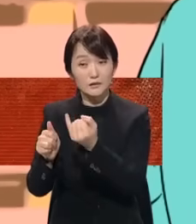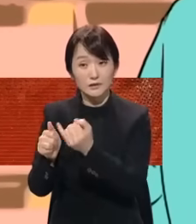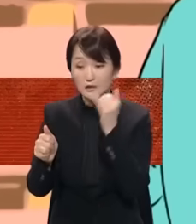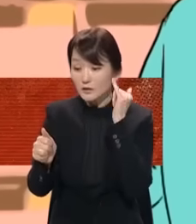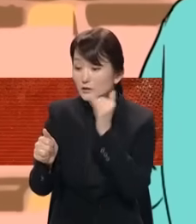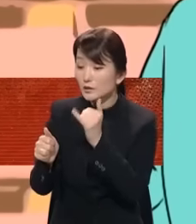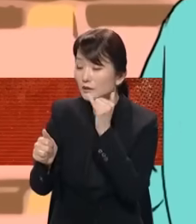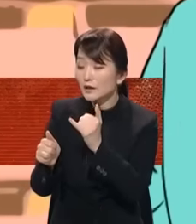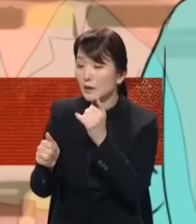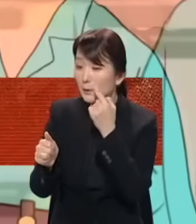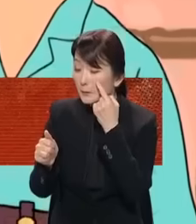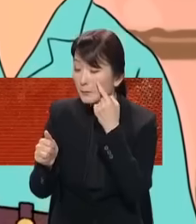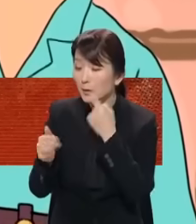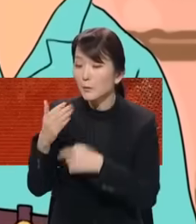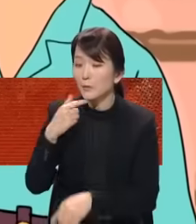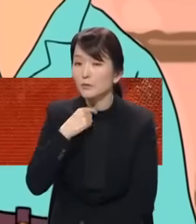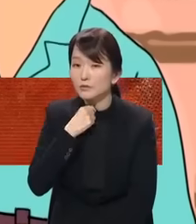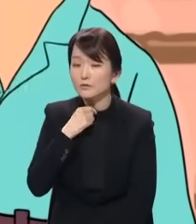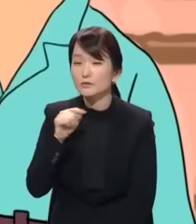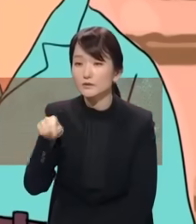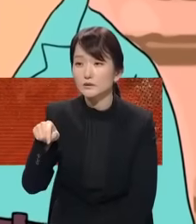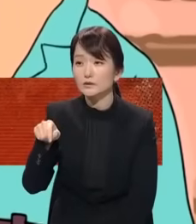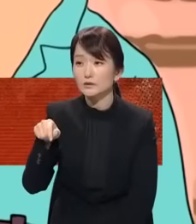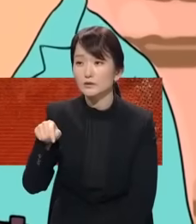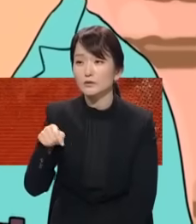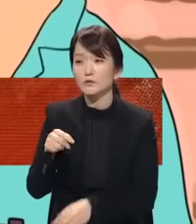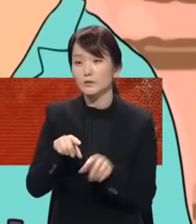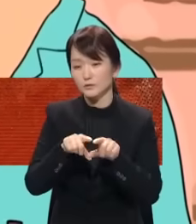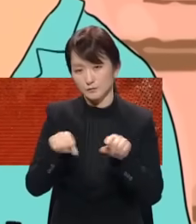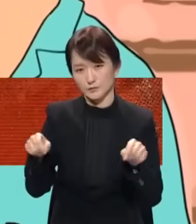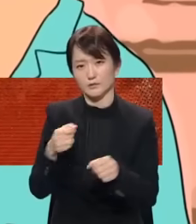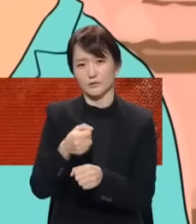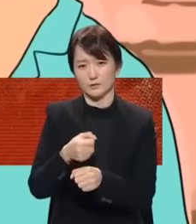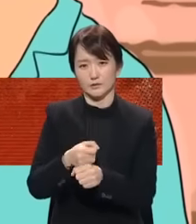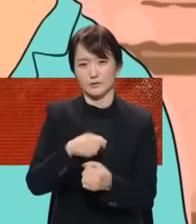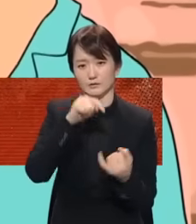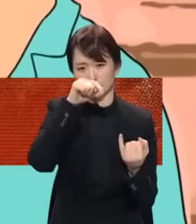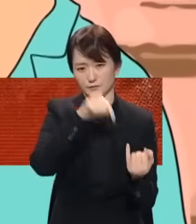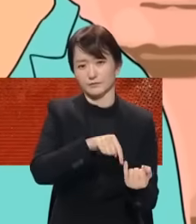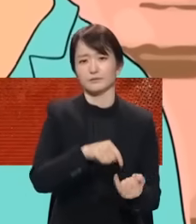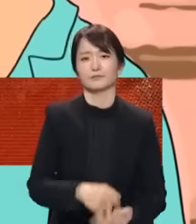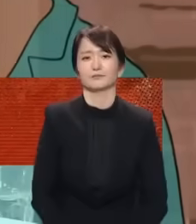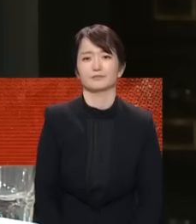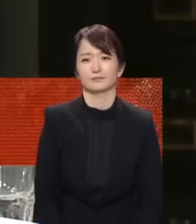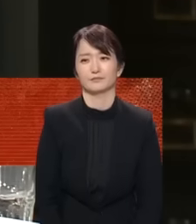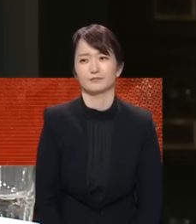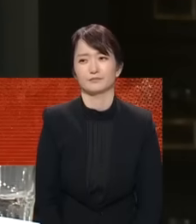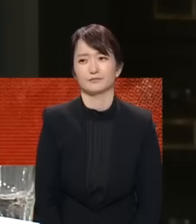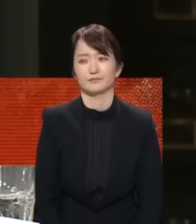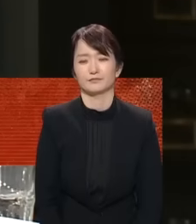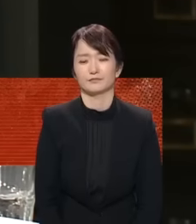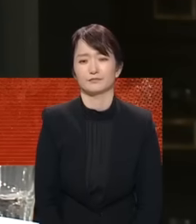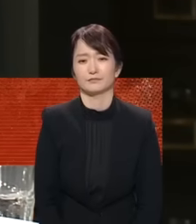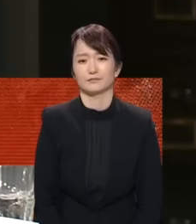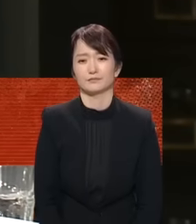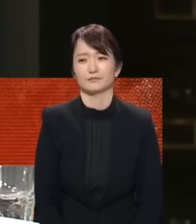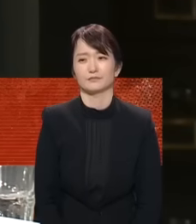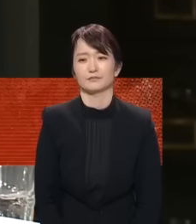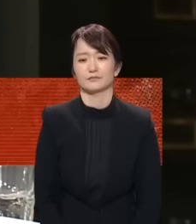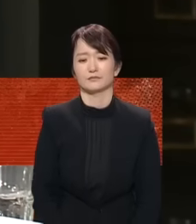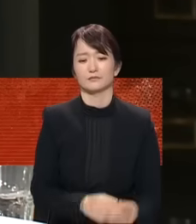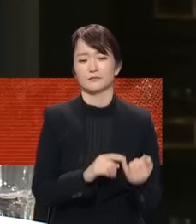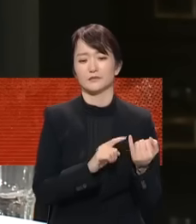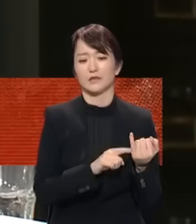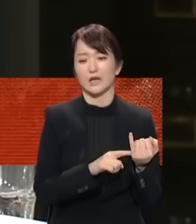하고 묻고 싶다는 거 그 위주로 마련해라 라고 지시를 했다고 합니다. 세상에 네 그